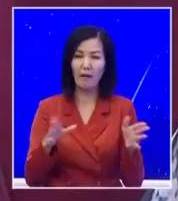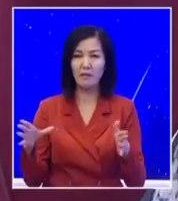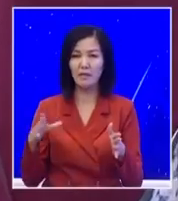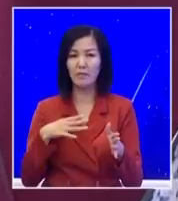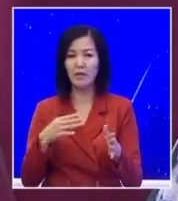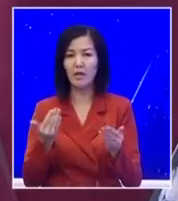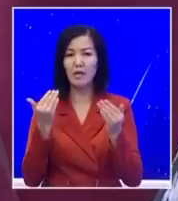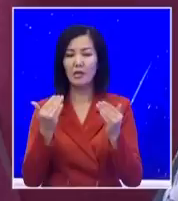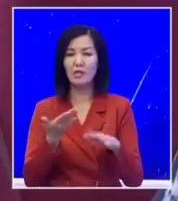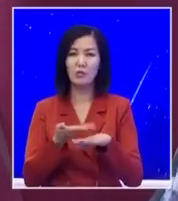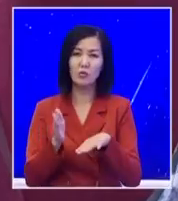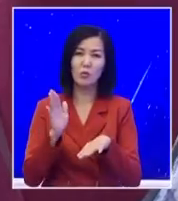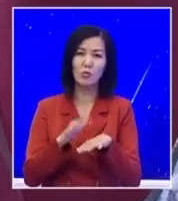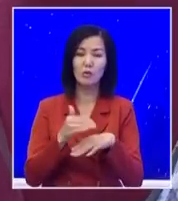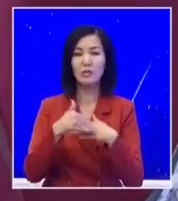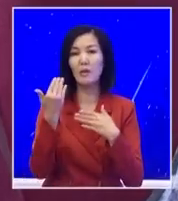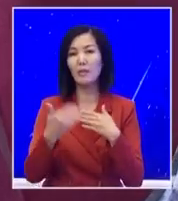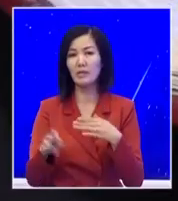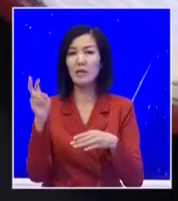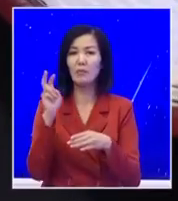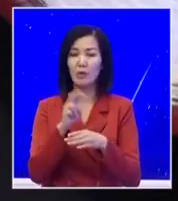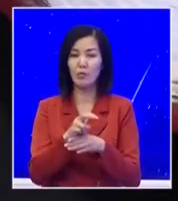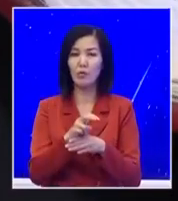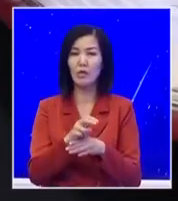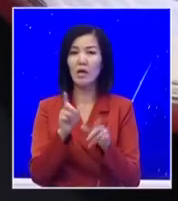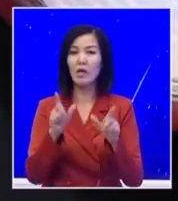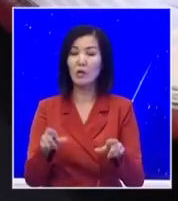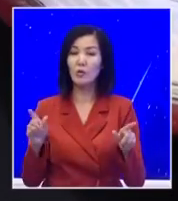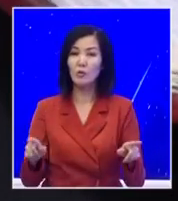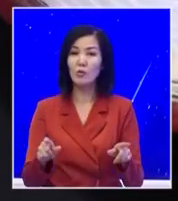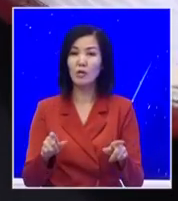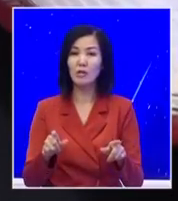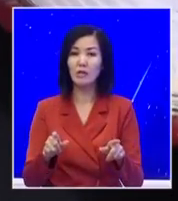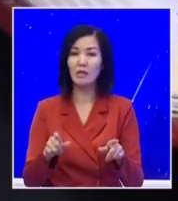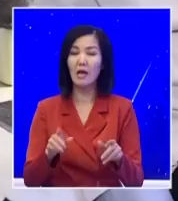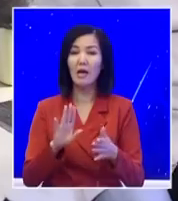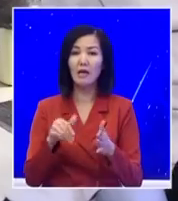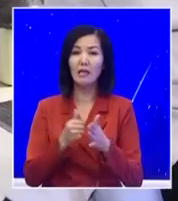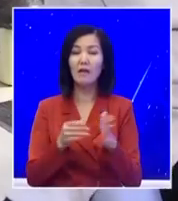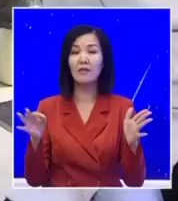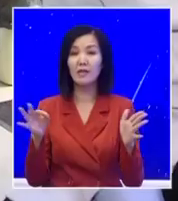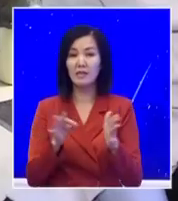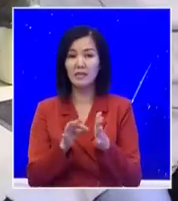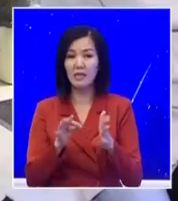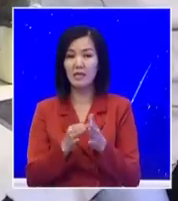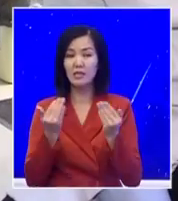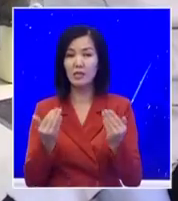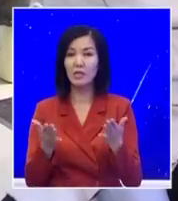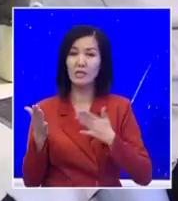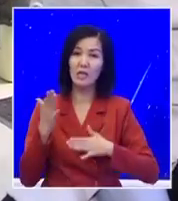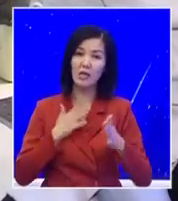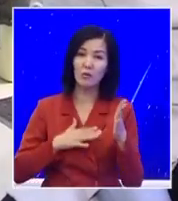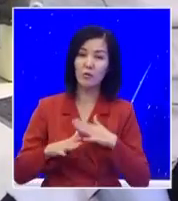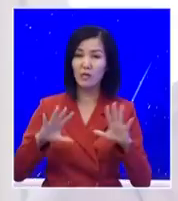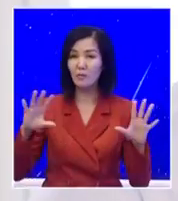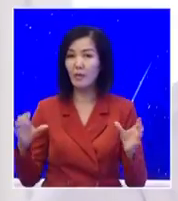на поздней стадии. Повысить самосознание граждан – это еще одна важная задача, за которую сегодня ратует врач. Он